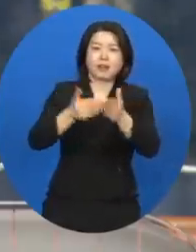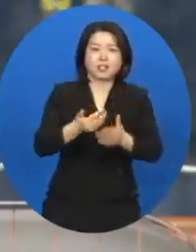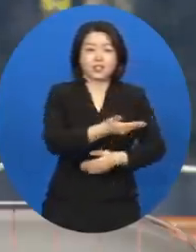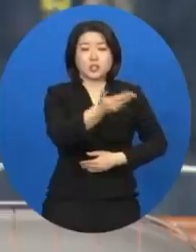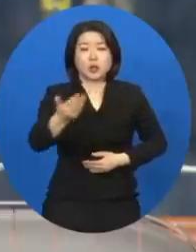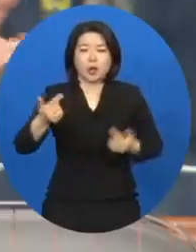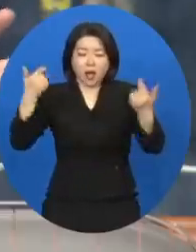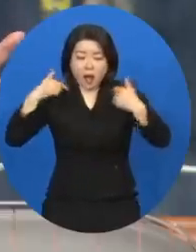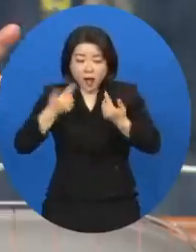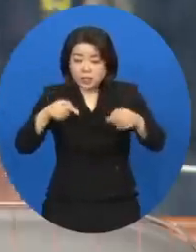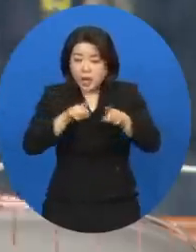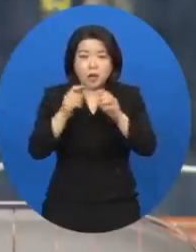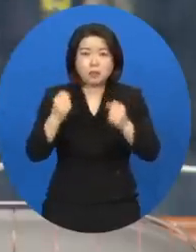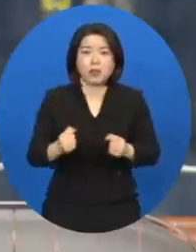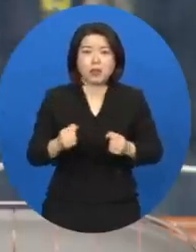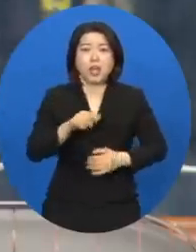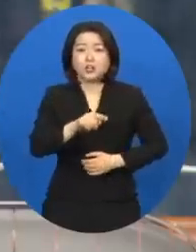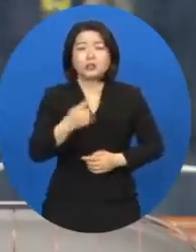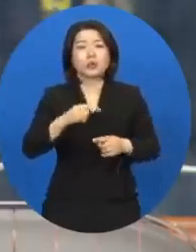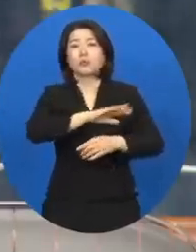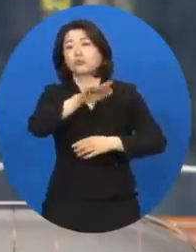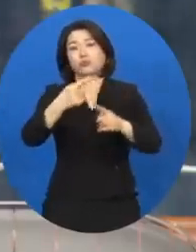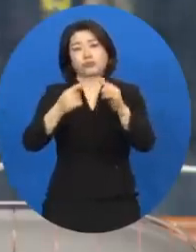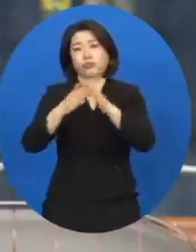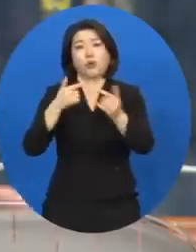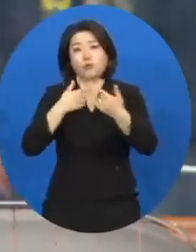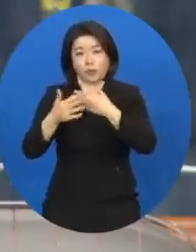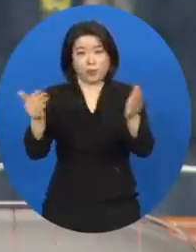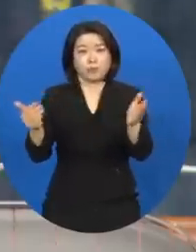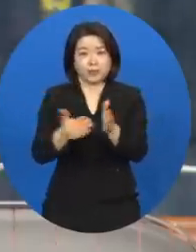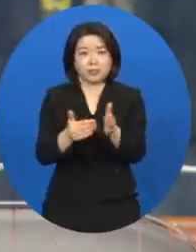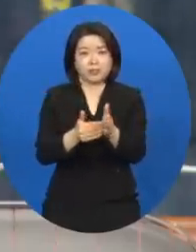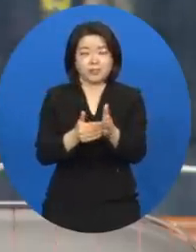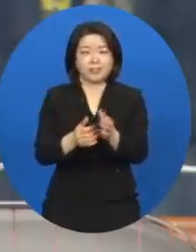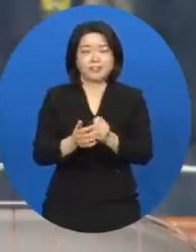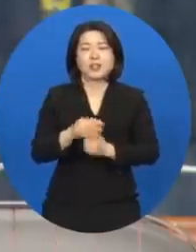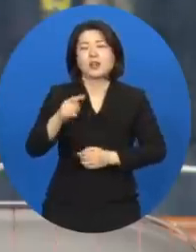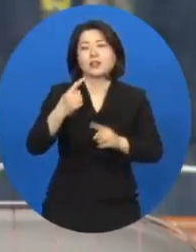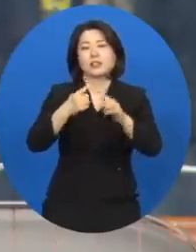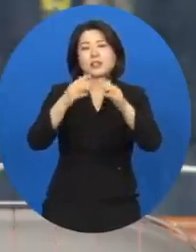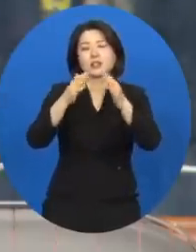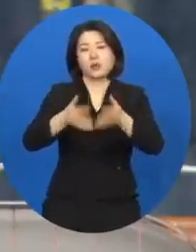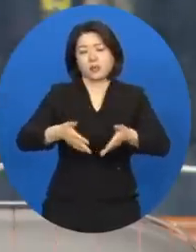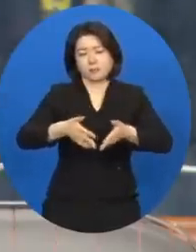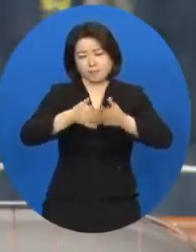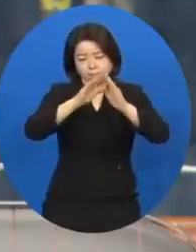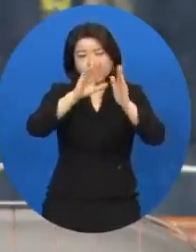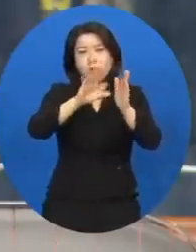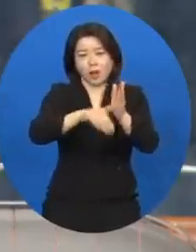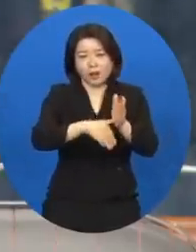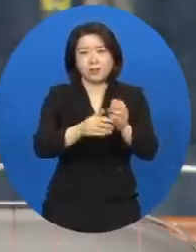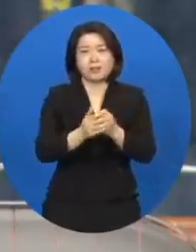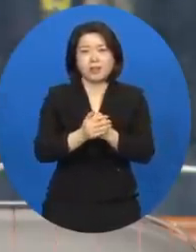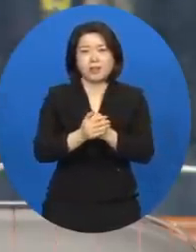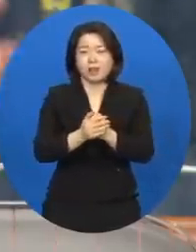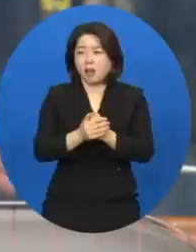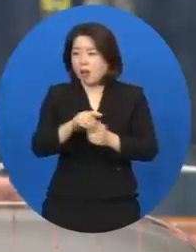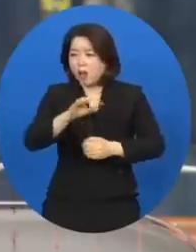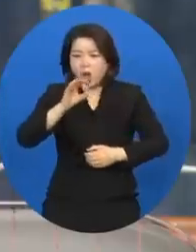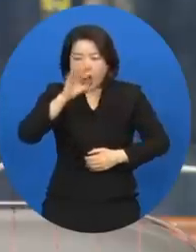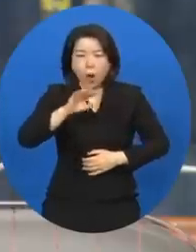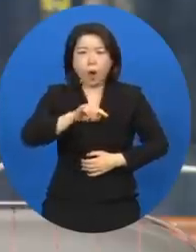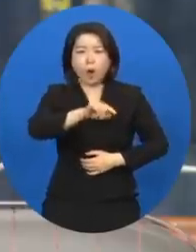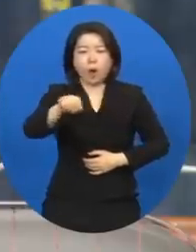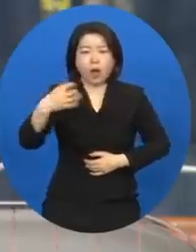함께 있을. 우리 교회가 체험한 거라니까요. 우리 교회가 이 예배당 건축하는 과정에서 할 수 없었어요. 감당할